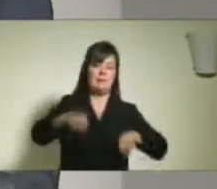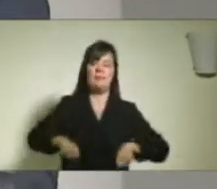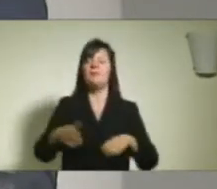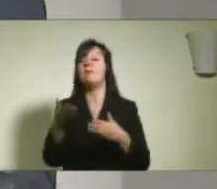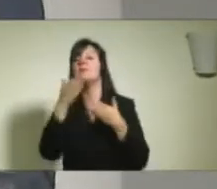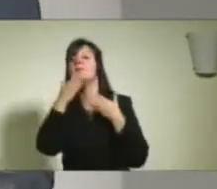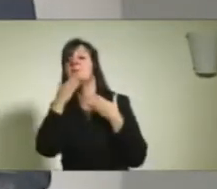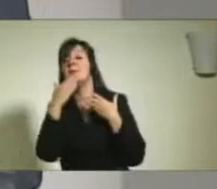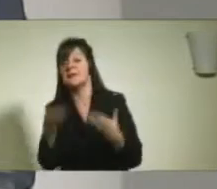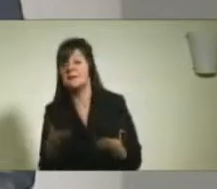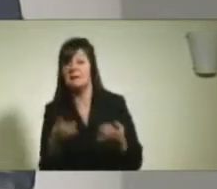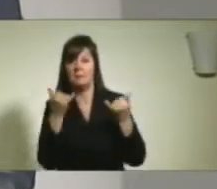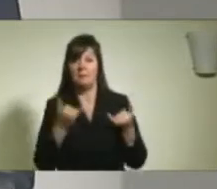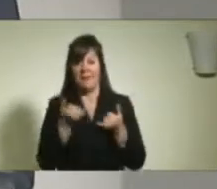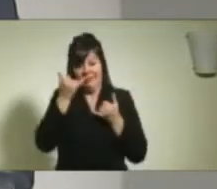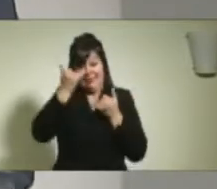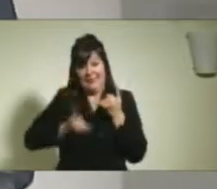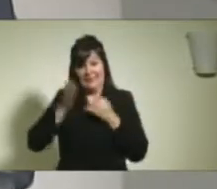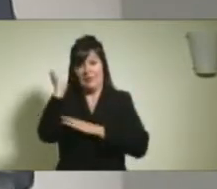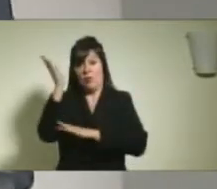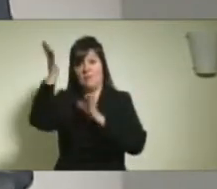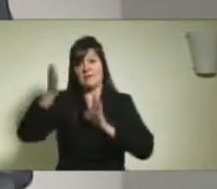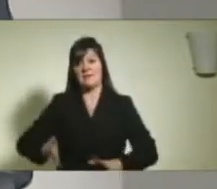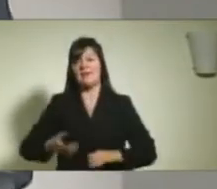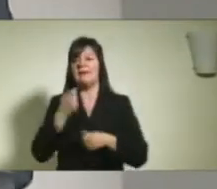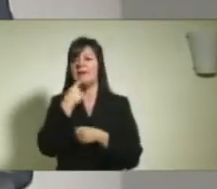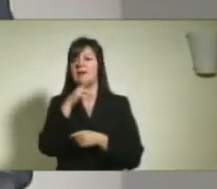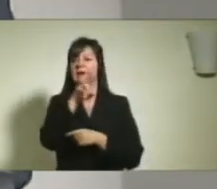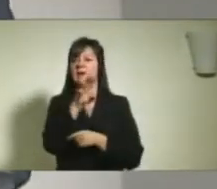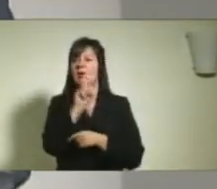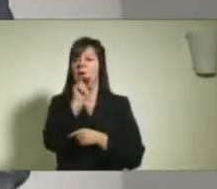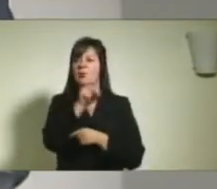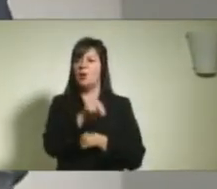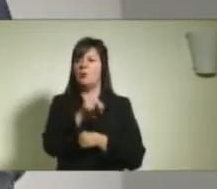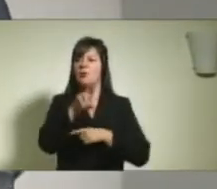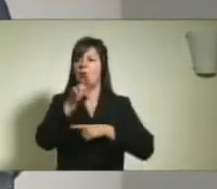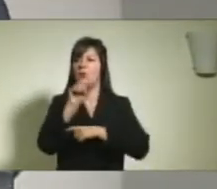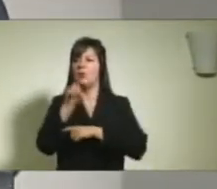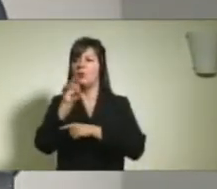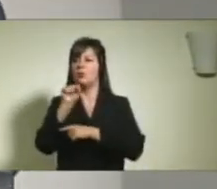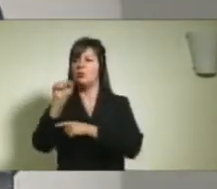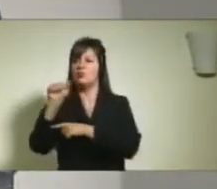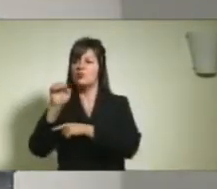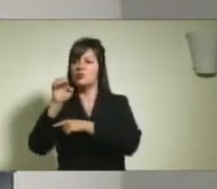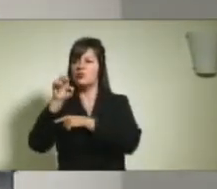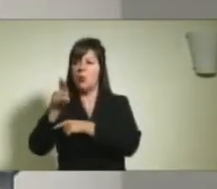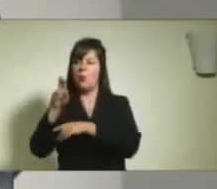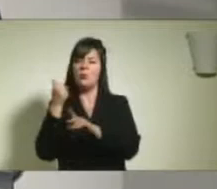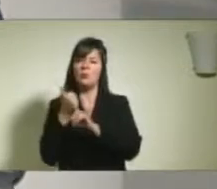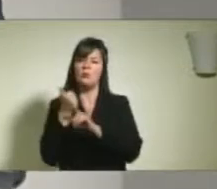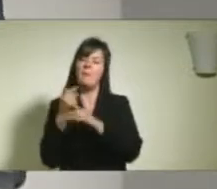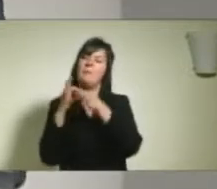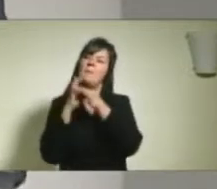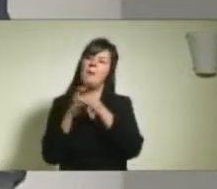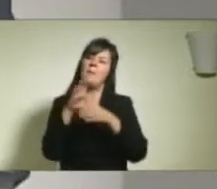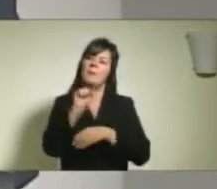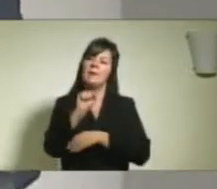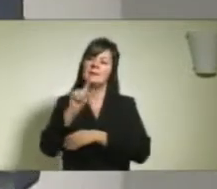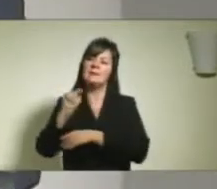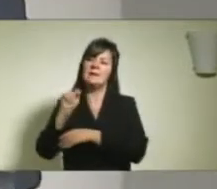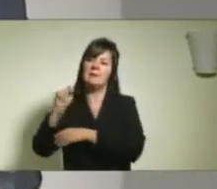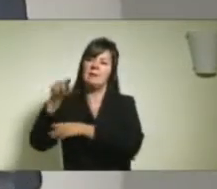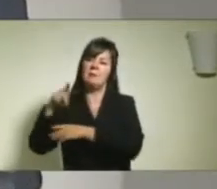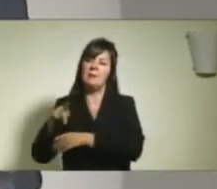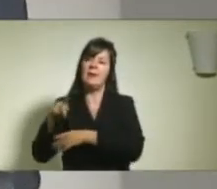notre dernier conférencier, c'est Ron Russo, qui est membre du STTP. Il travaille à